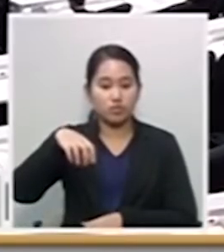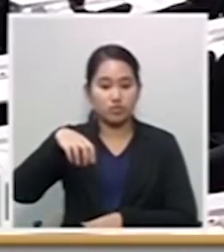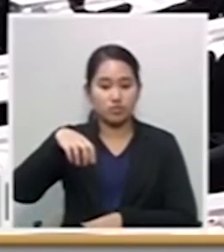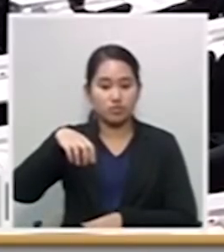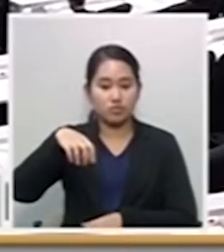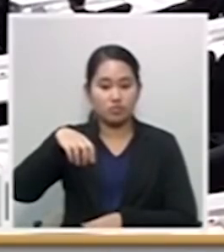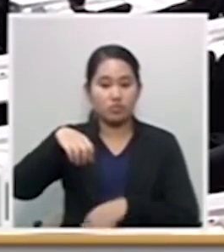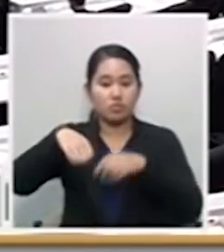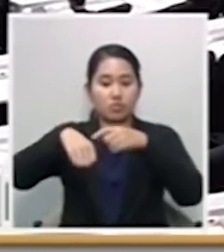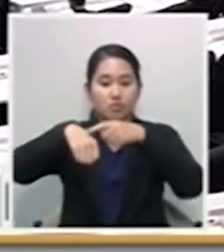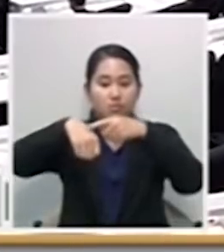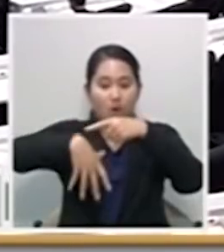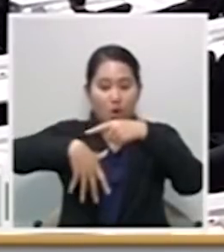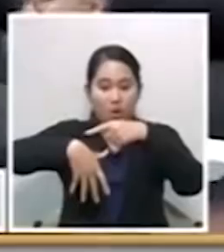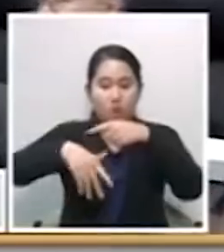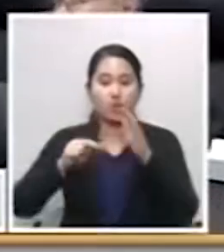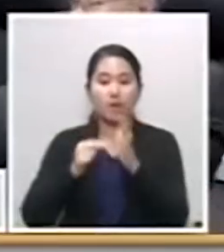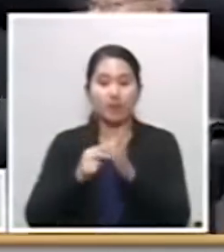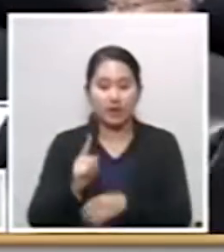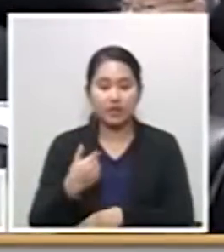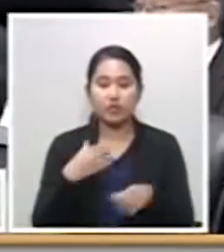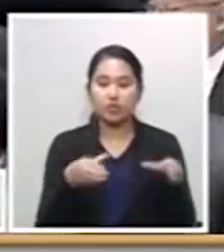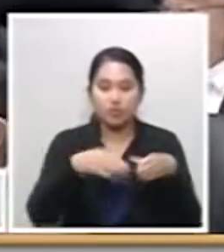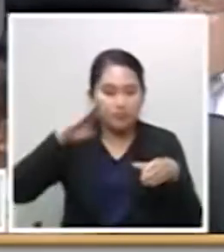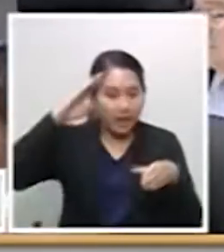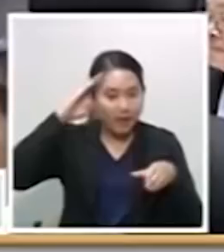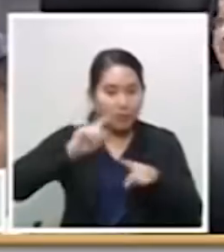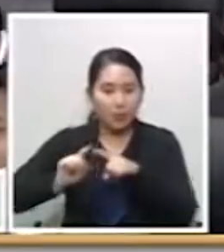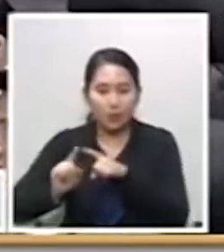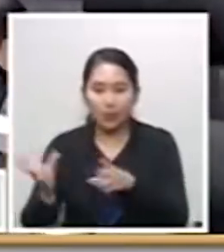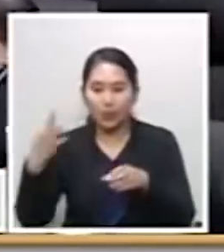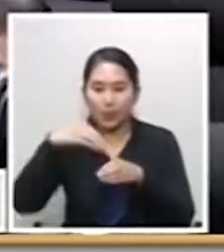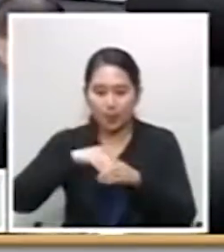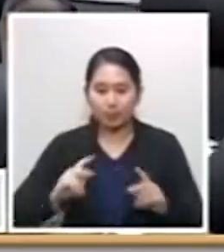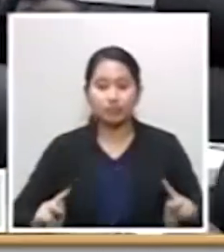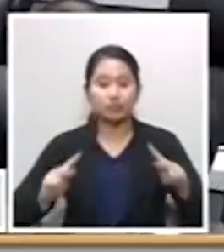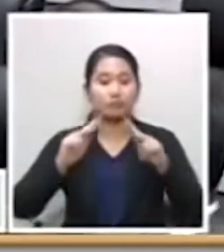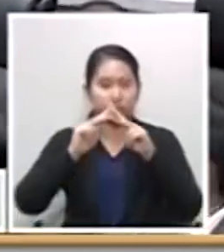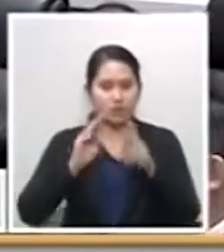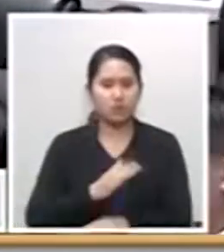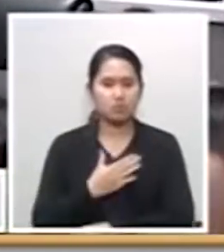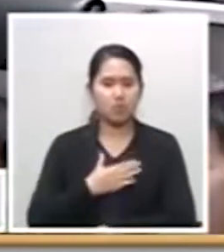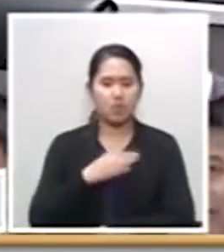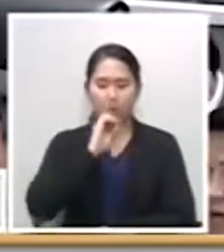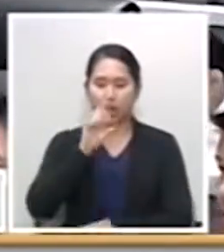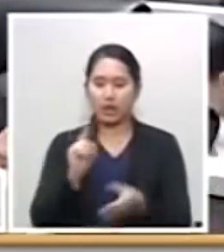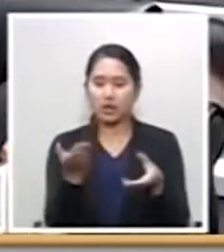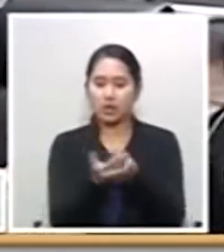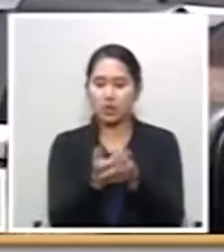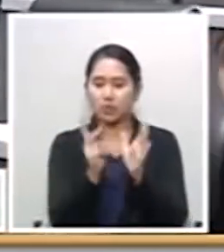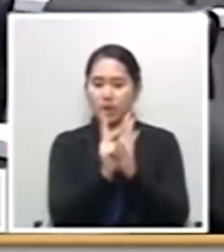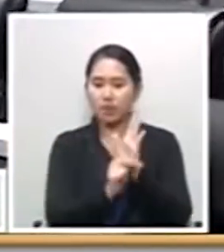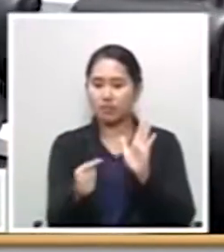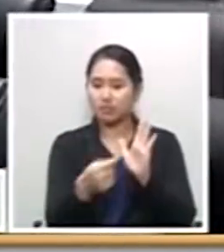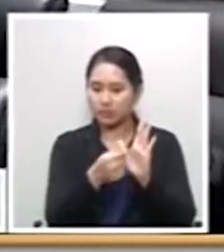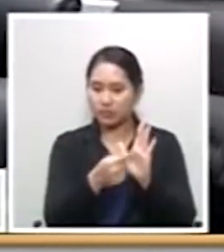างครับก็คือทุกๆเหล่าทัพนะครับดังนั้นจากกฎหมายฉบับนี้เองจึงยืนยันอยู่แล้วครับว่ากระทรวงก